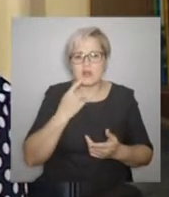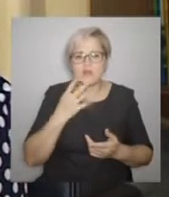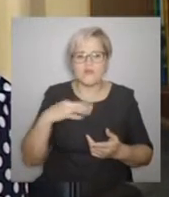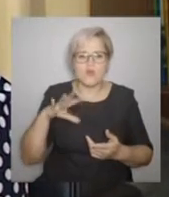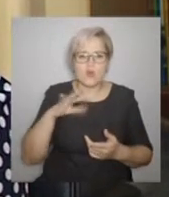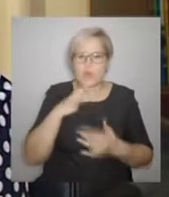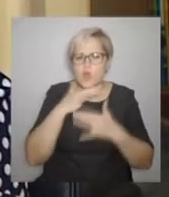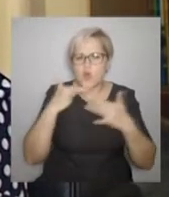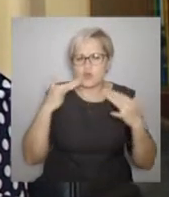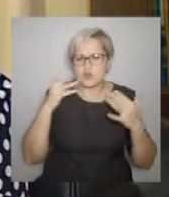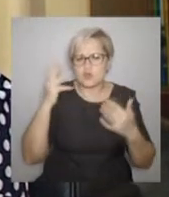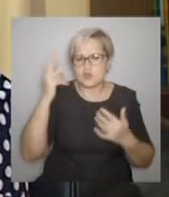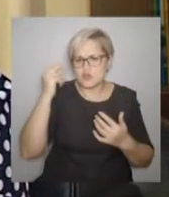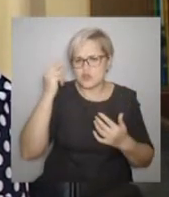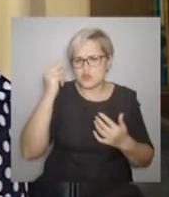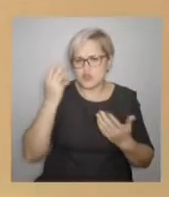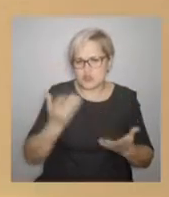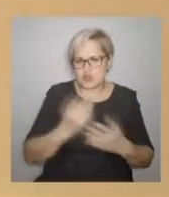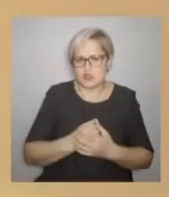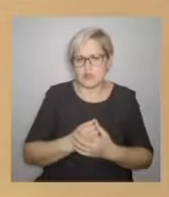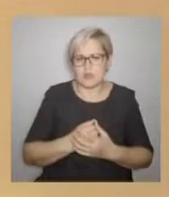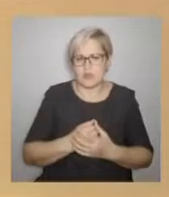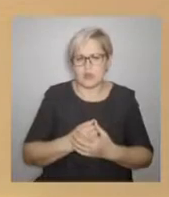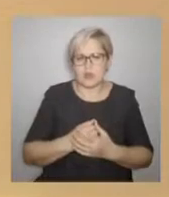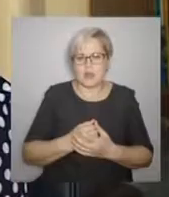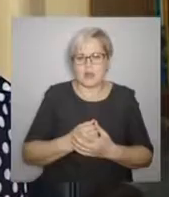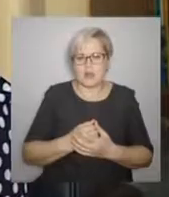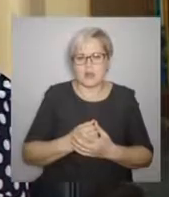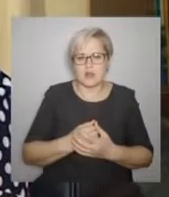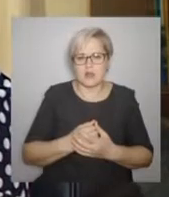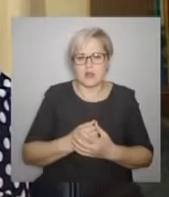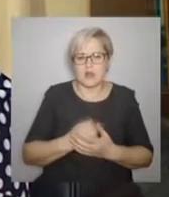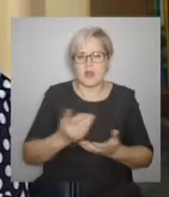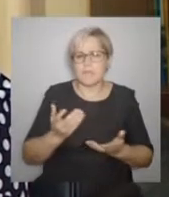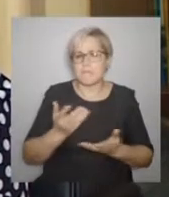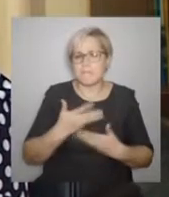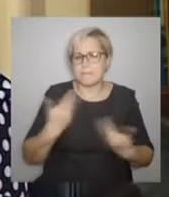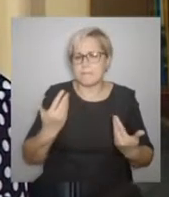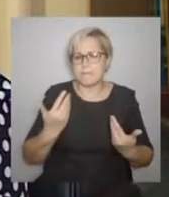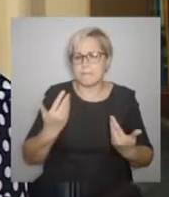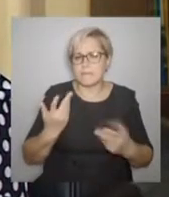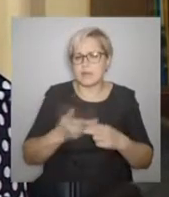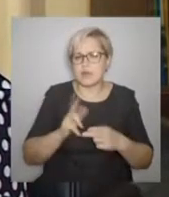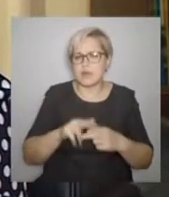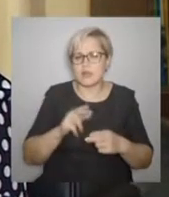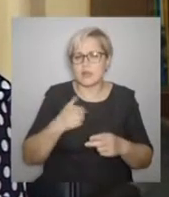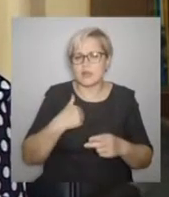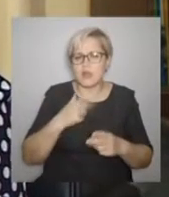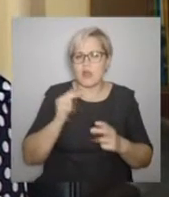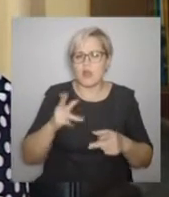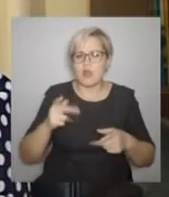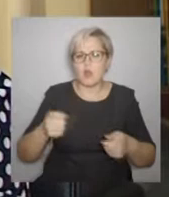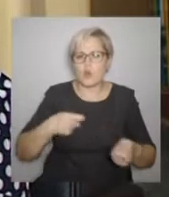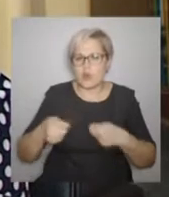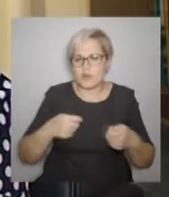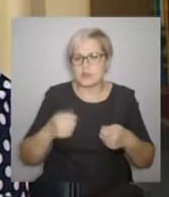медицинские психологи, логопеды, дефектологи, воспитатели, мастера декоративно-прикладного